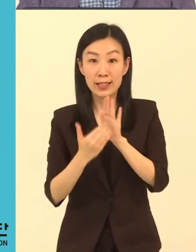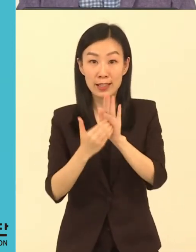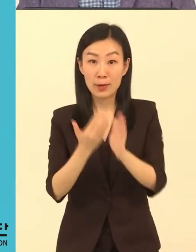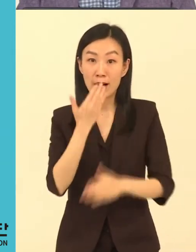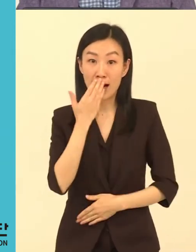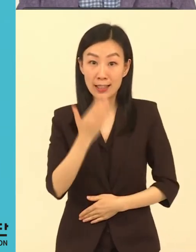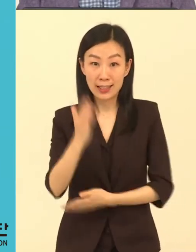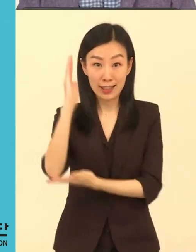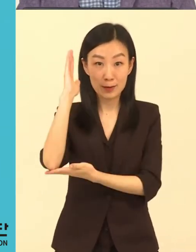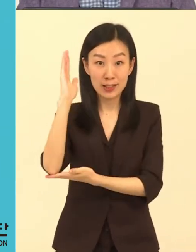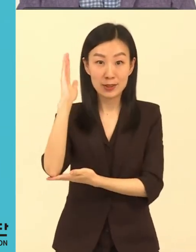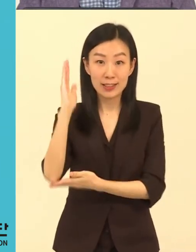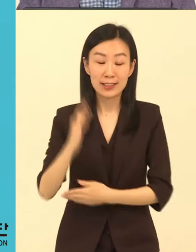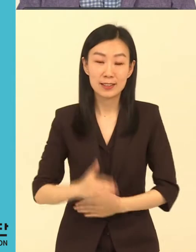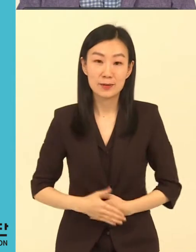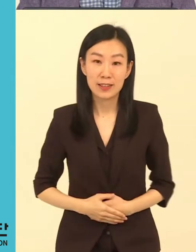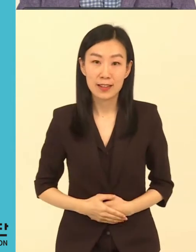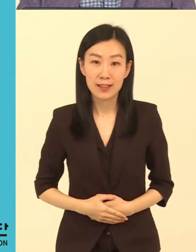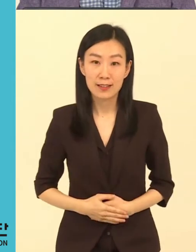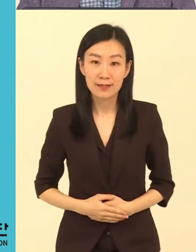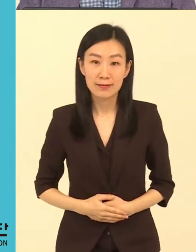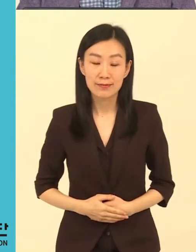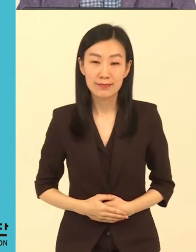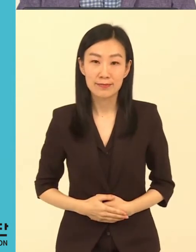말씀드리도록 하겠습니다.